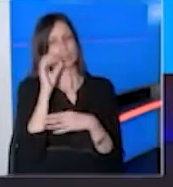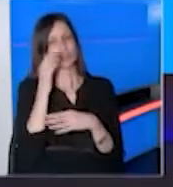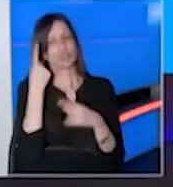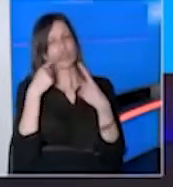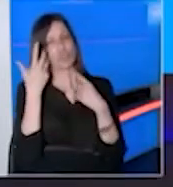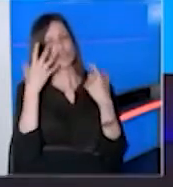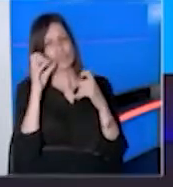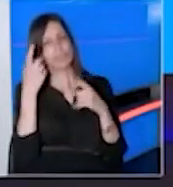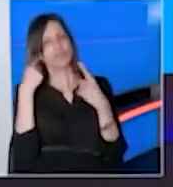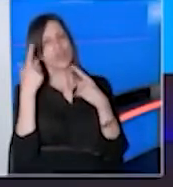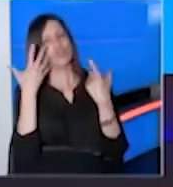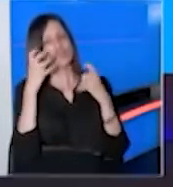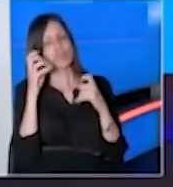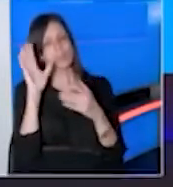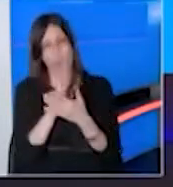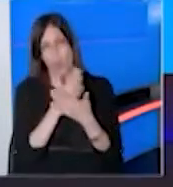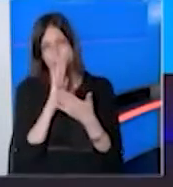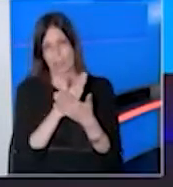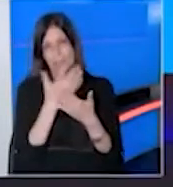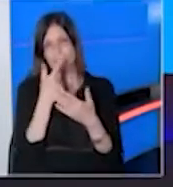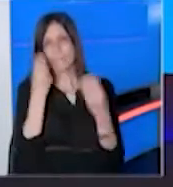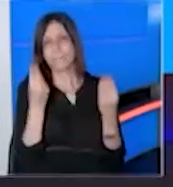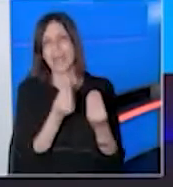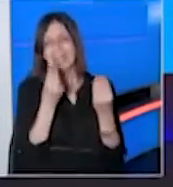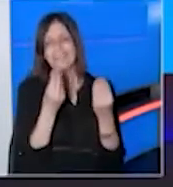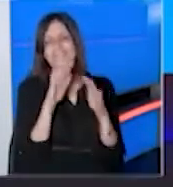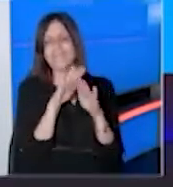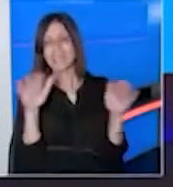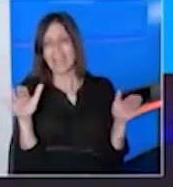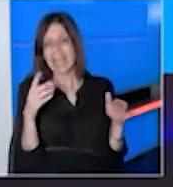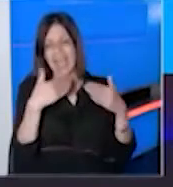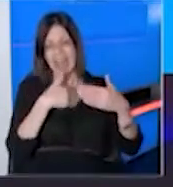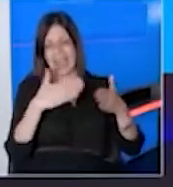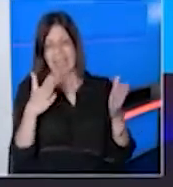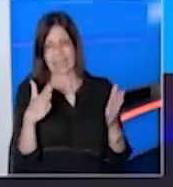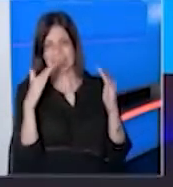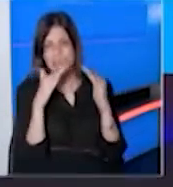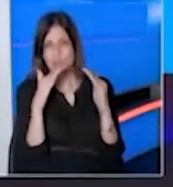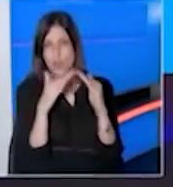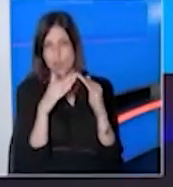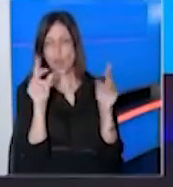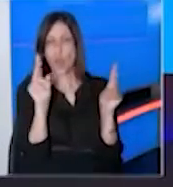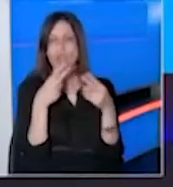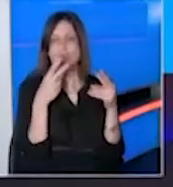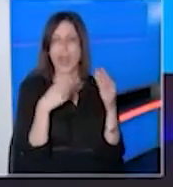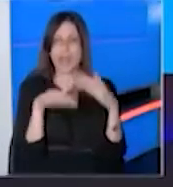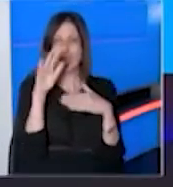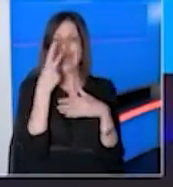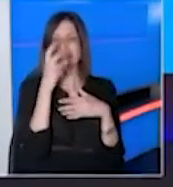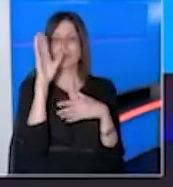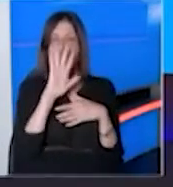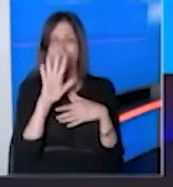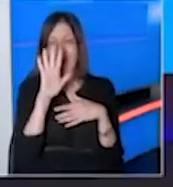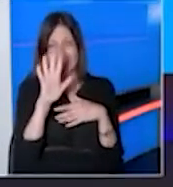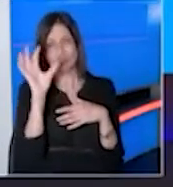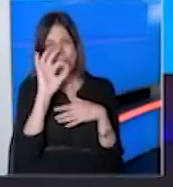ה-70. בשנות ה-70 נקבע שמרכיב קרקע ליחידת דיור לא יכול לעלות על 25% מעלות